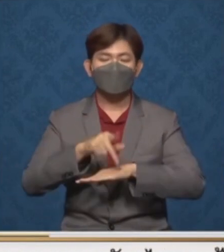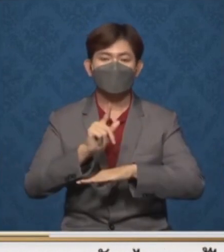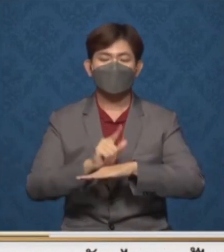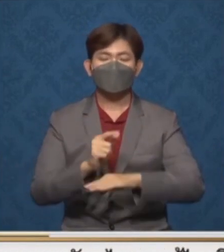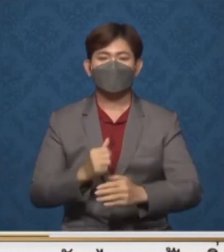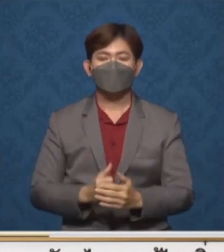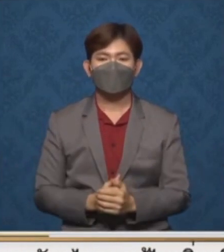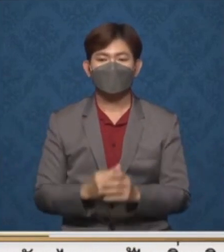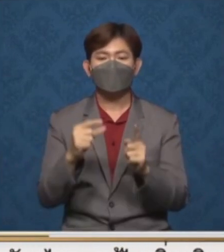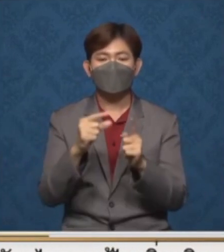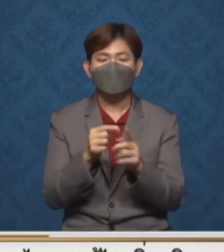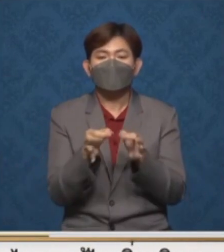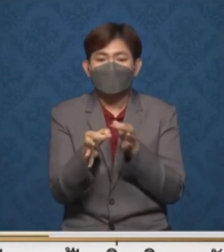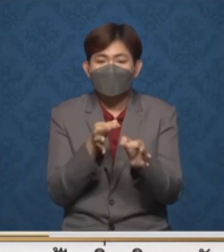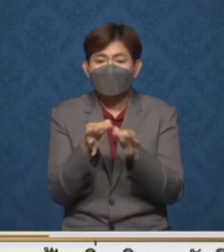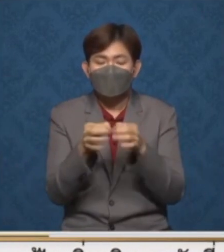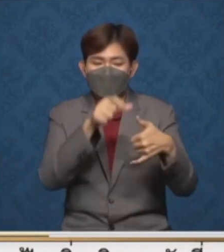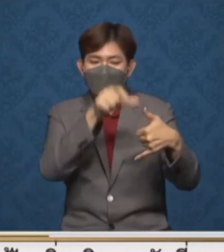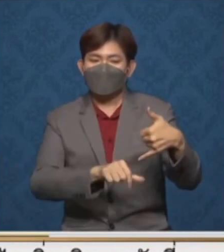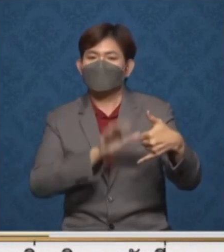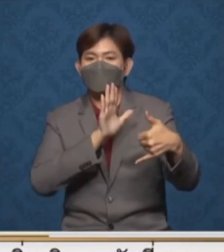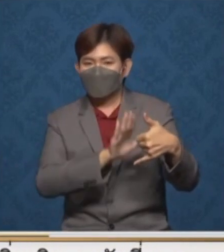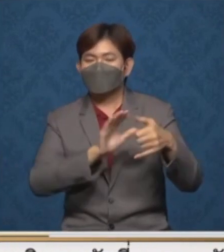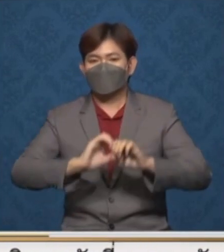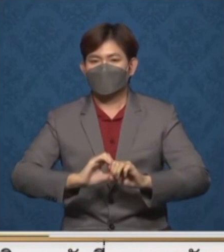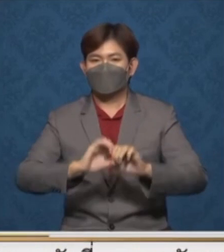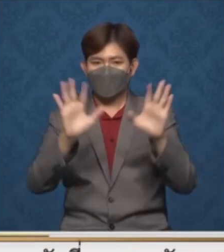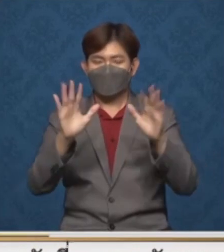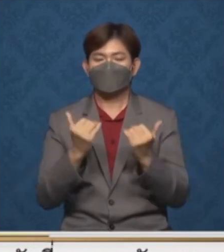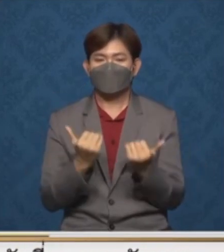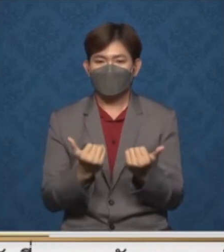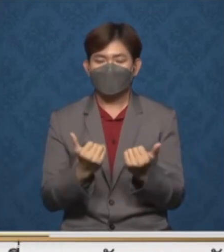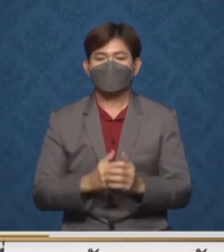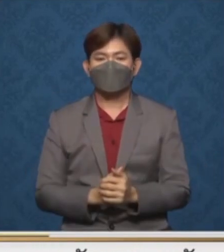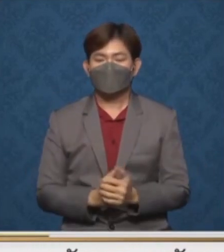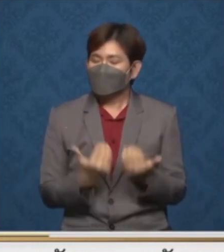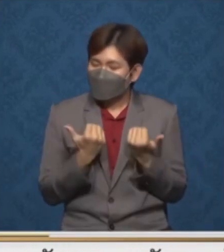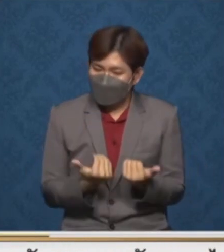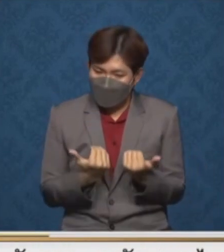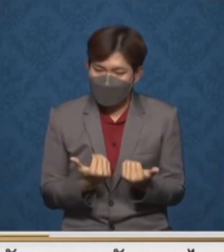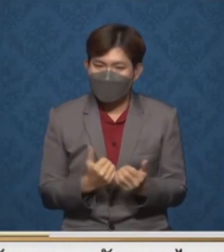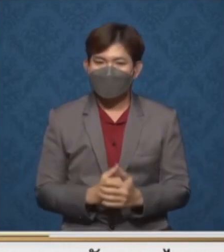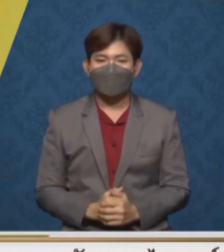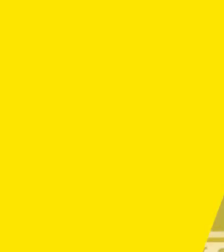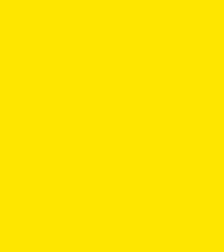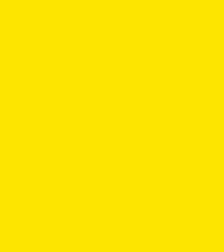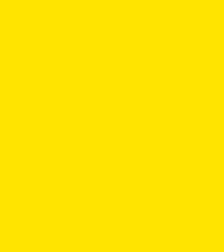มันเป็นคำอธิบายของตัวท่านอย่างชัดเจนที่สุดในเวลานี้และขณะนี้